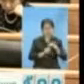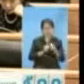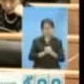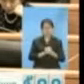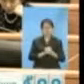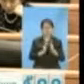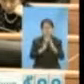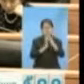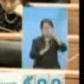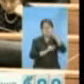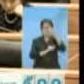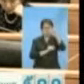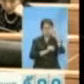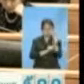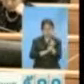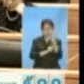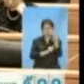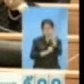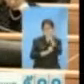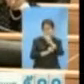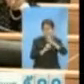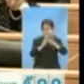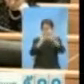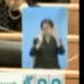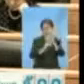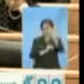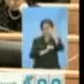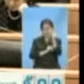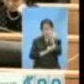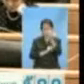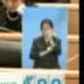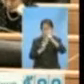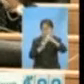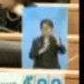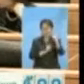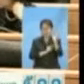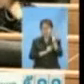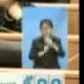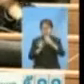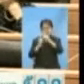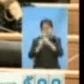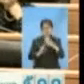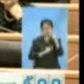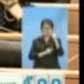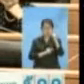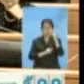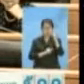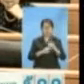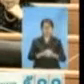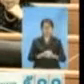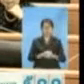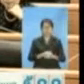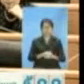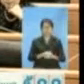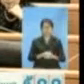นะครับเขาเรียกว่าเป็นแหล่งที่ดูพระจันทร์สวยที่สุด1ใน10ของโลกนะครับจนจัด